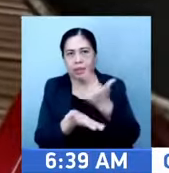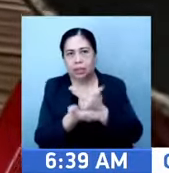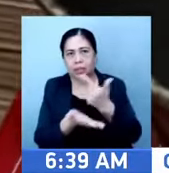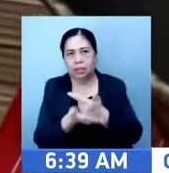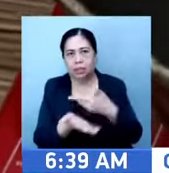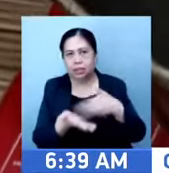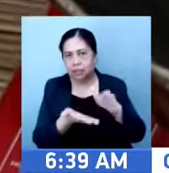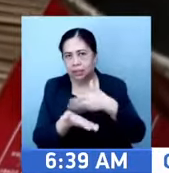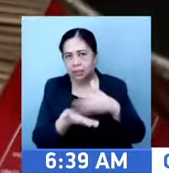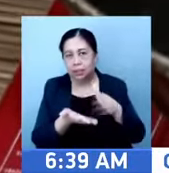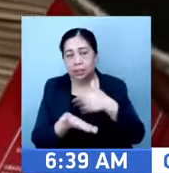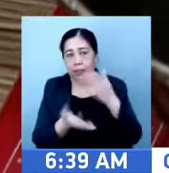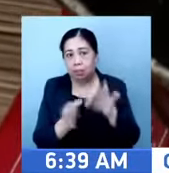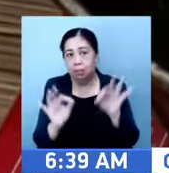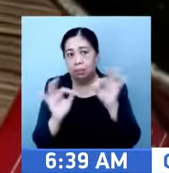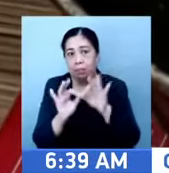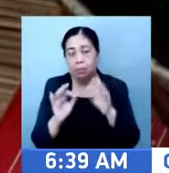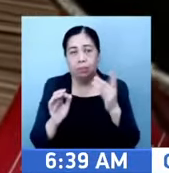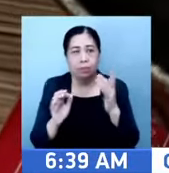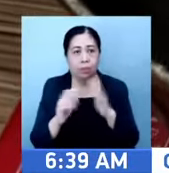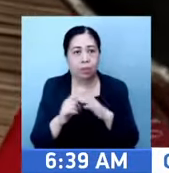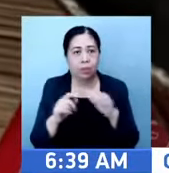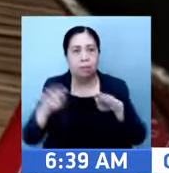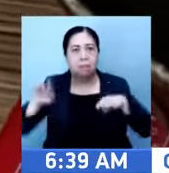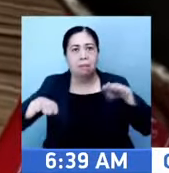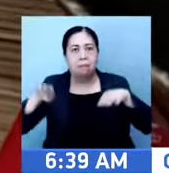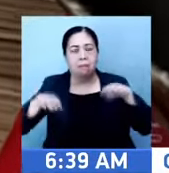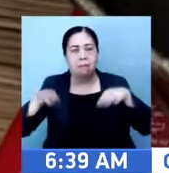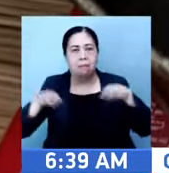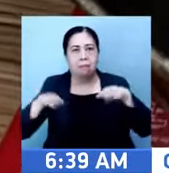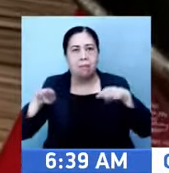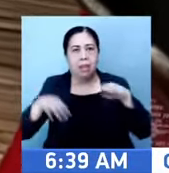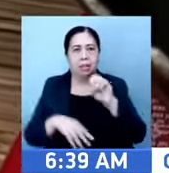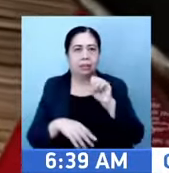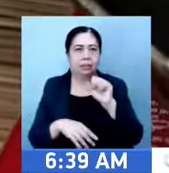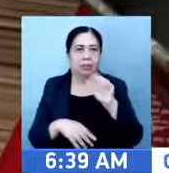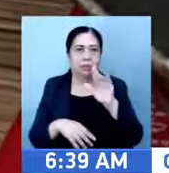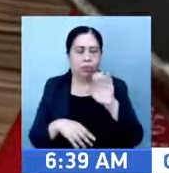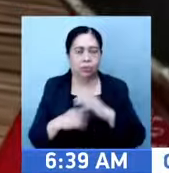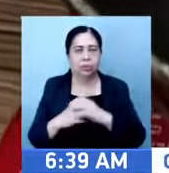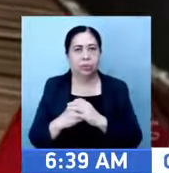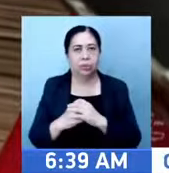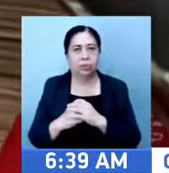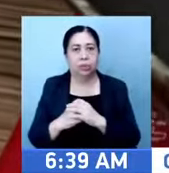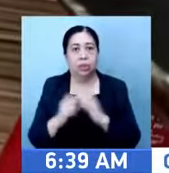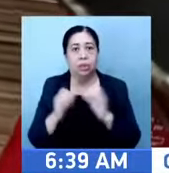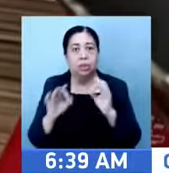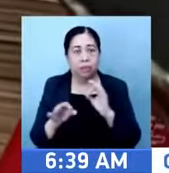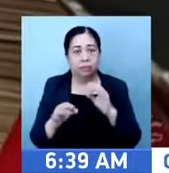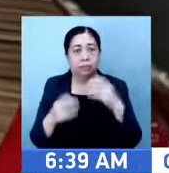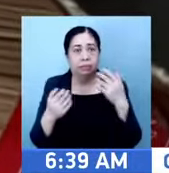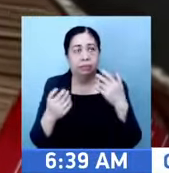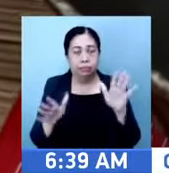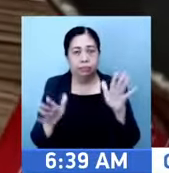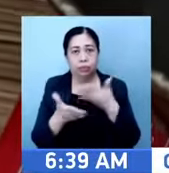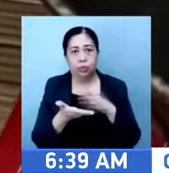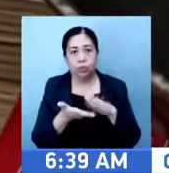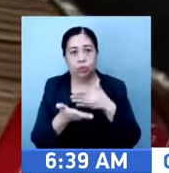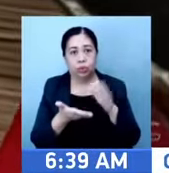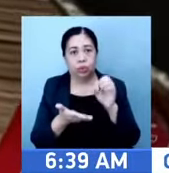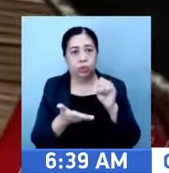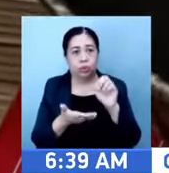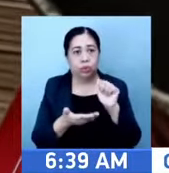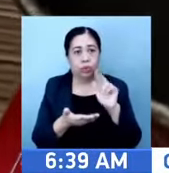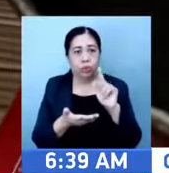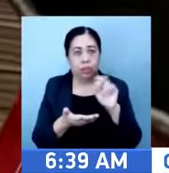bakit? Yung balance yes, sir. Ng sauce. Agreed. Andyan. Then once na nasotay, sweat na siya, meron na akong